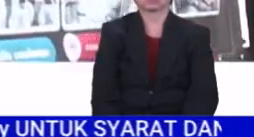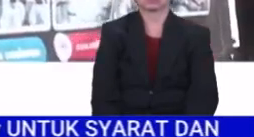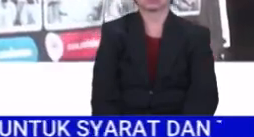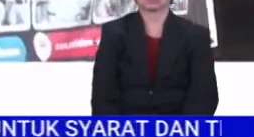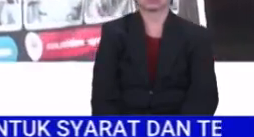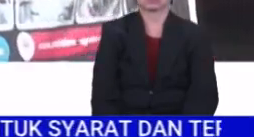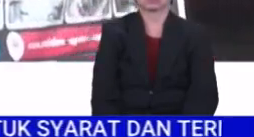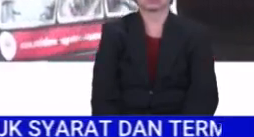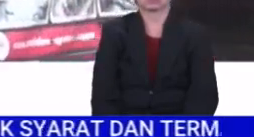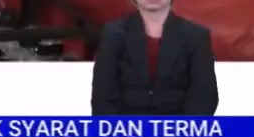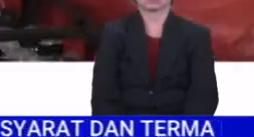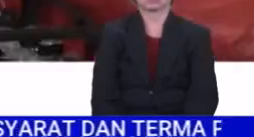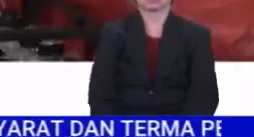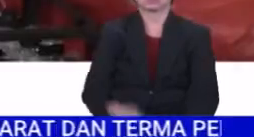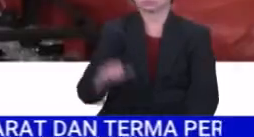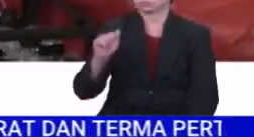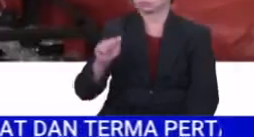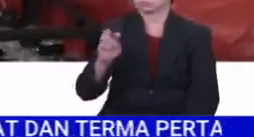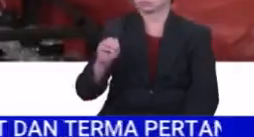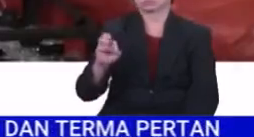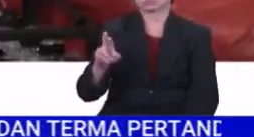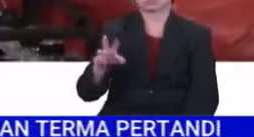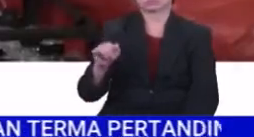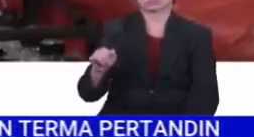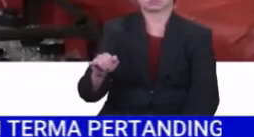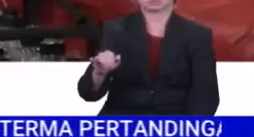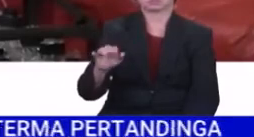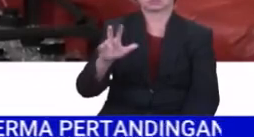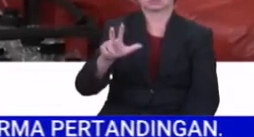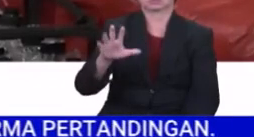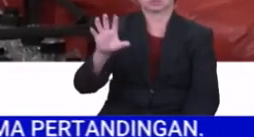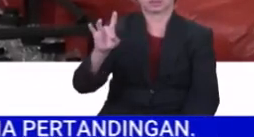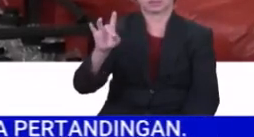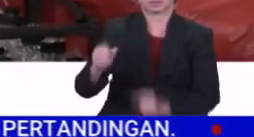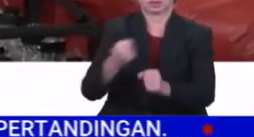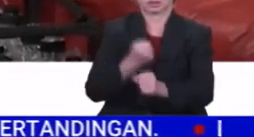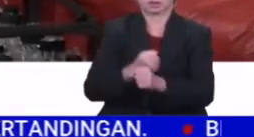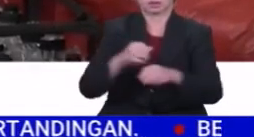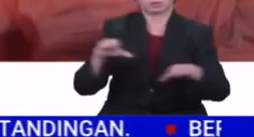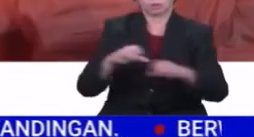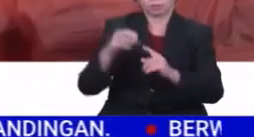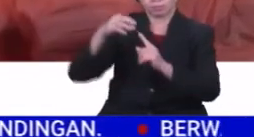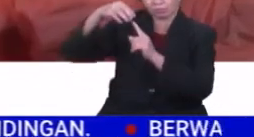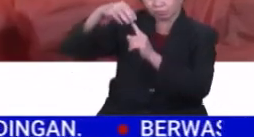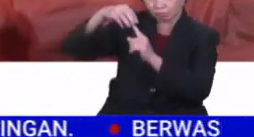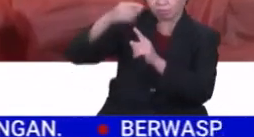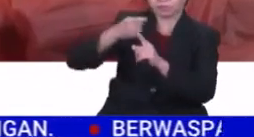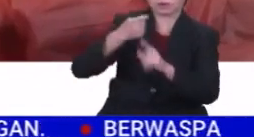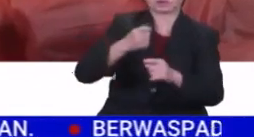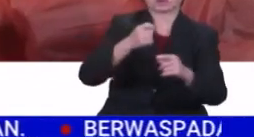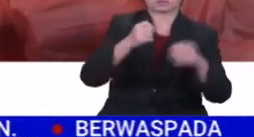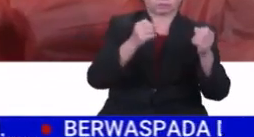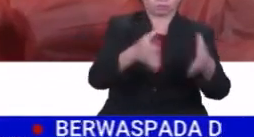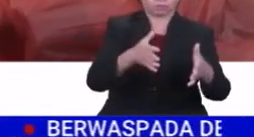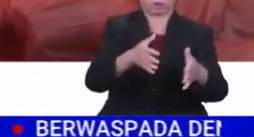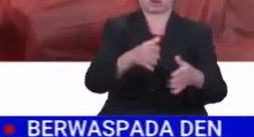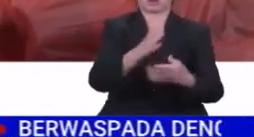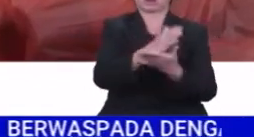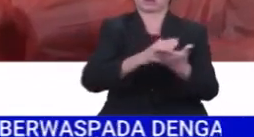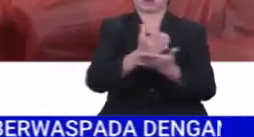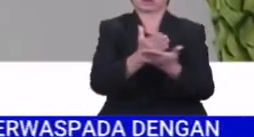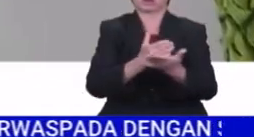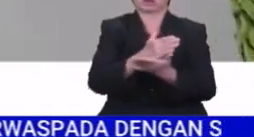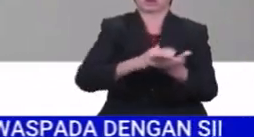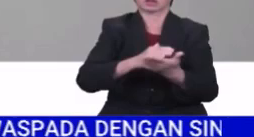Nur Syaiful Amri 38 tahun menghasilkan bokhasi dakwah daripada sistem Renal sejak setahun yang